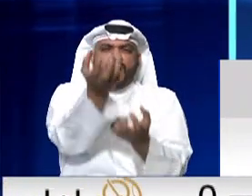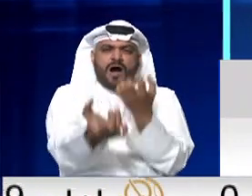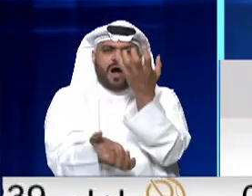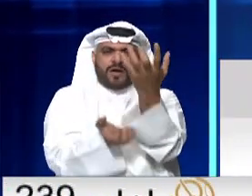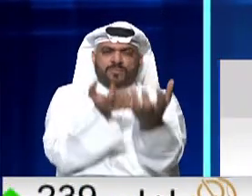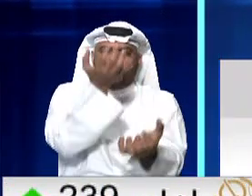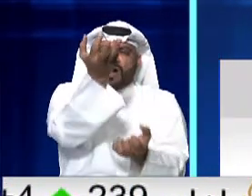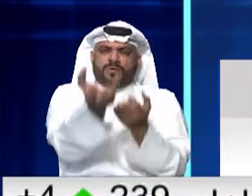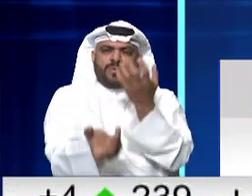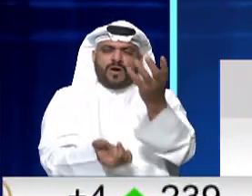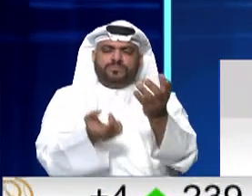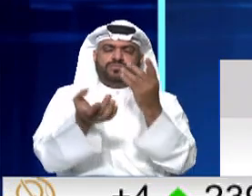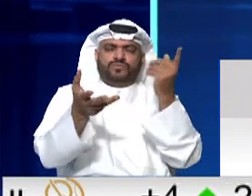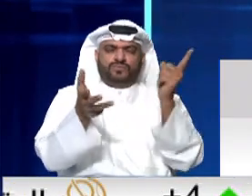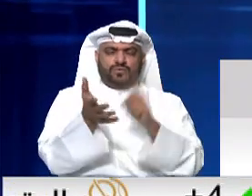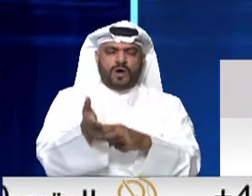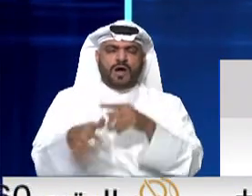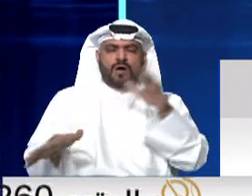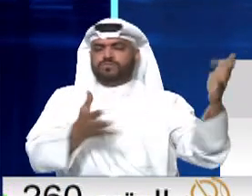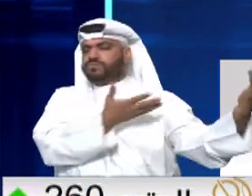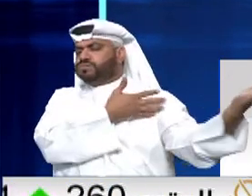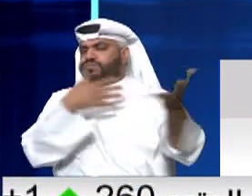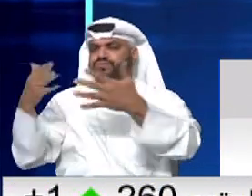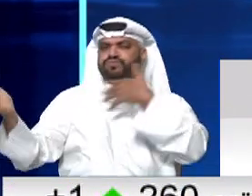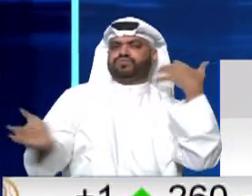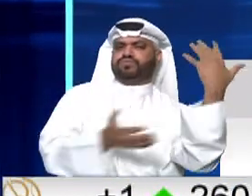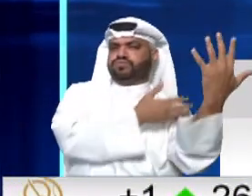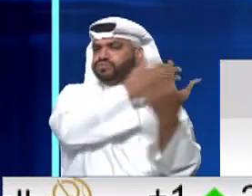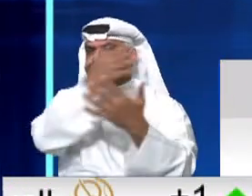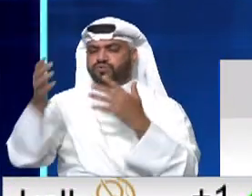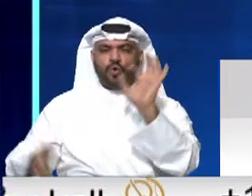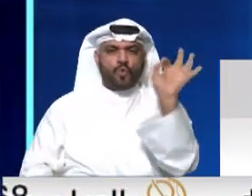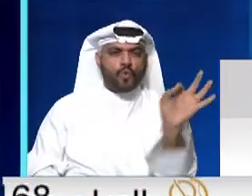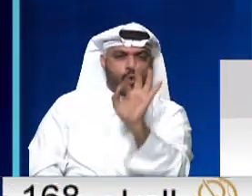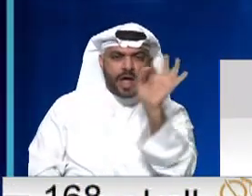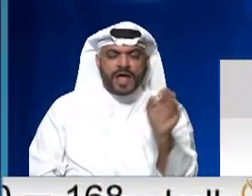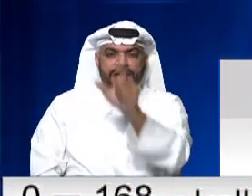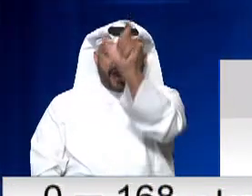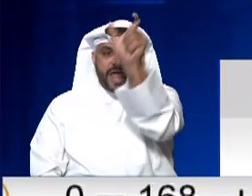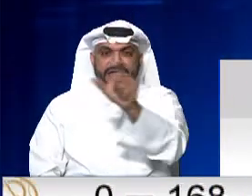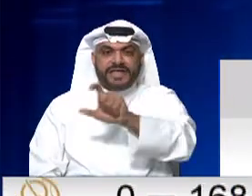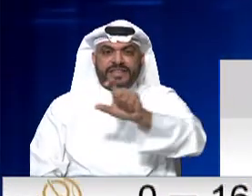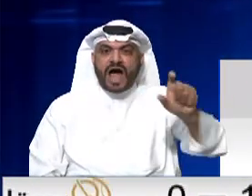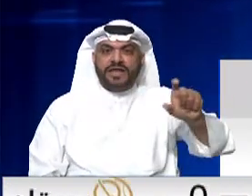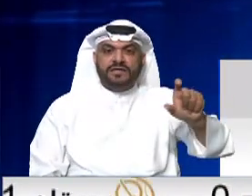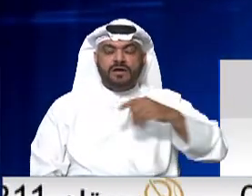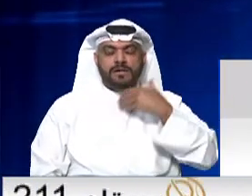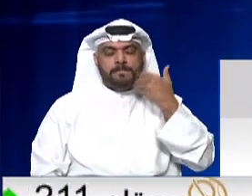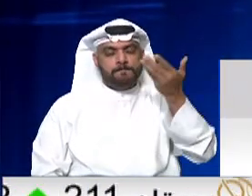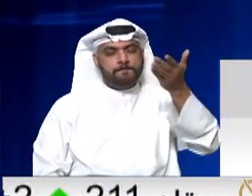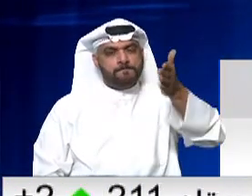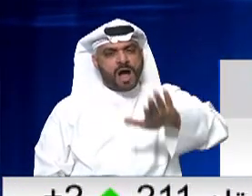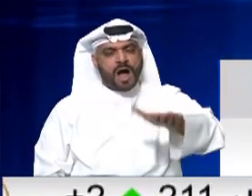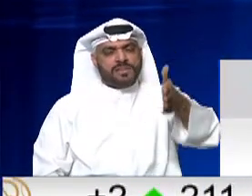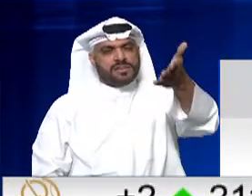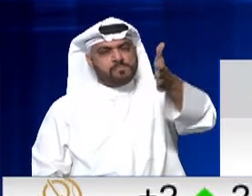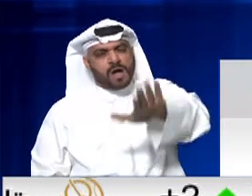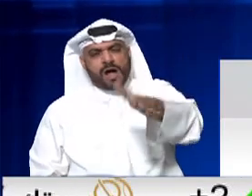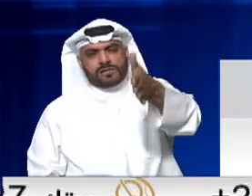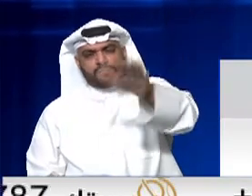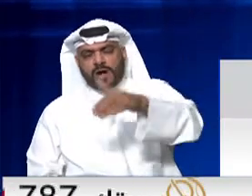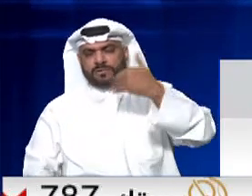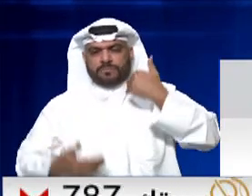بضحايا العواصف والحرائق التي اجتاحت مدنا ايطاليه اسفرت عن سقوطه عدد من الضحايا والاصابات